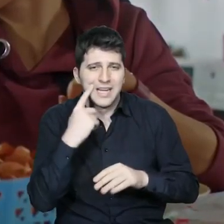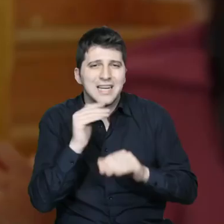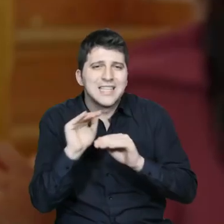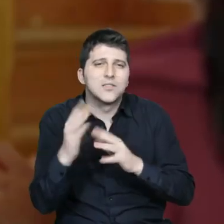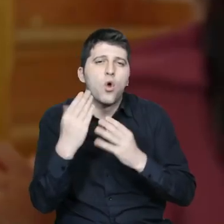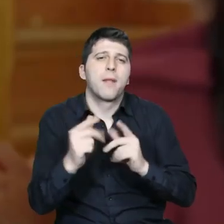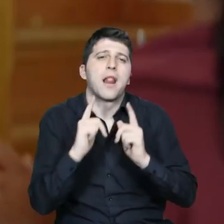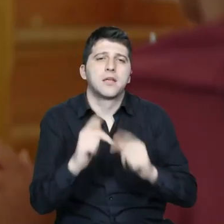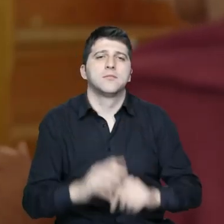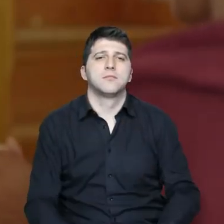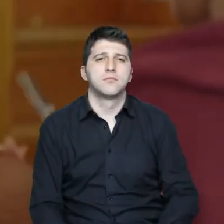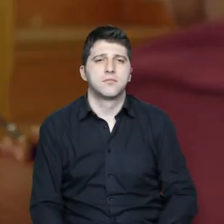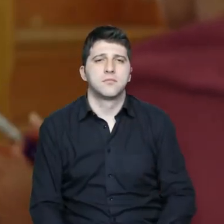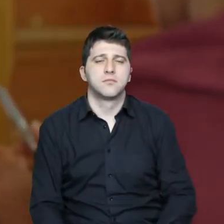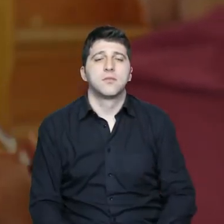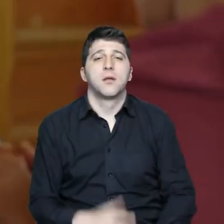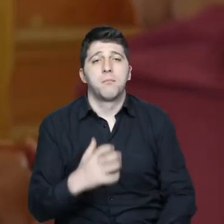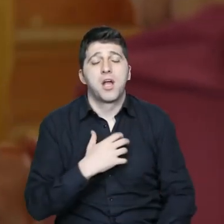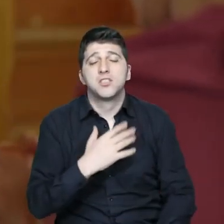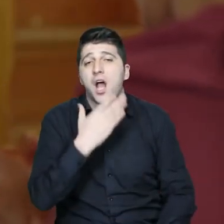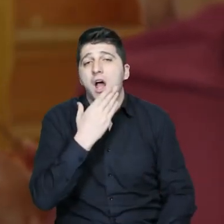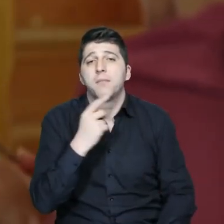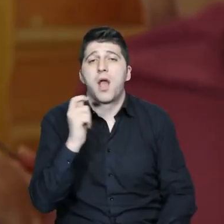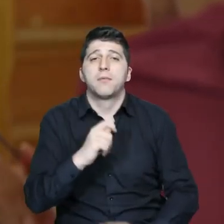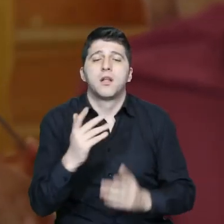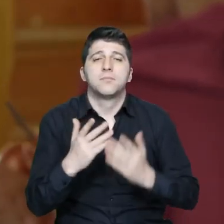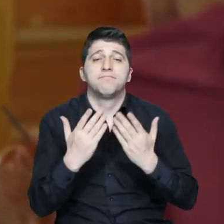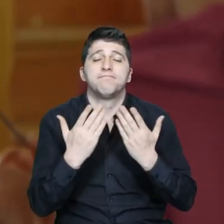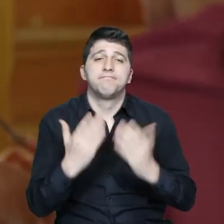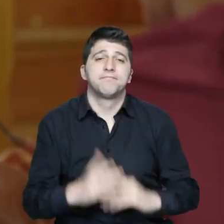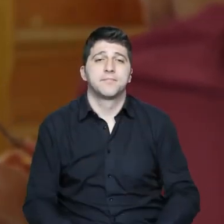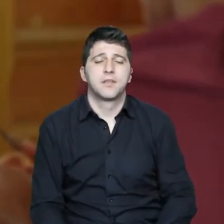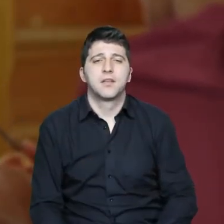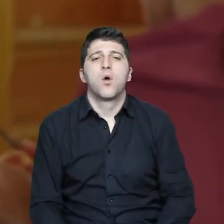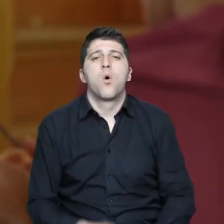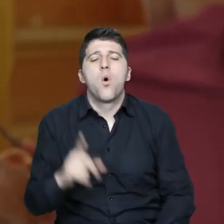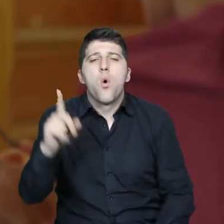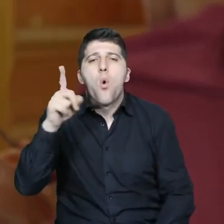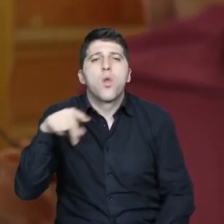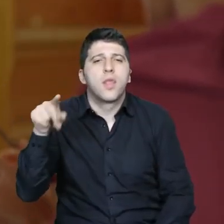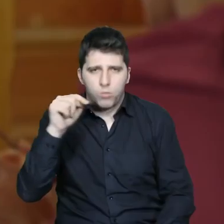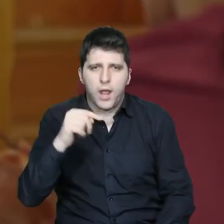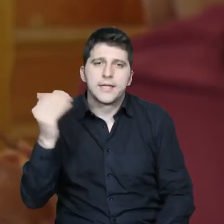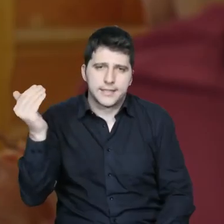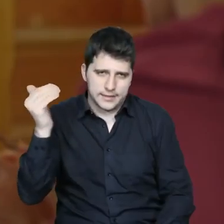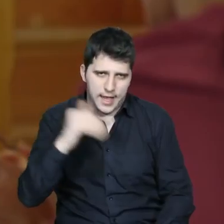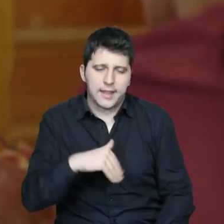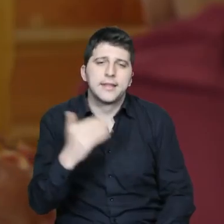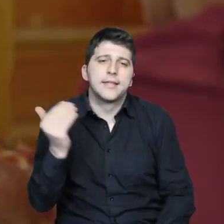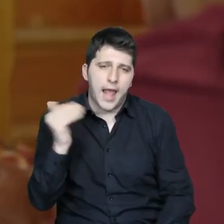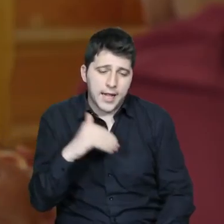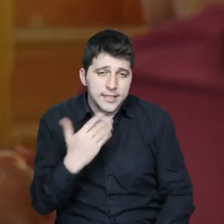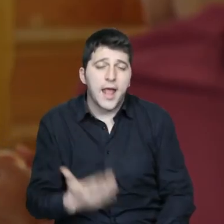destek olmalılar. Ya bence çok ayıp ettiler. Şey onlar buraya geldiler